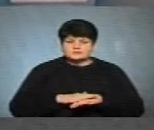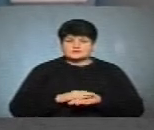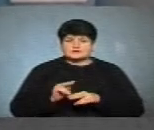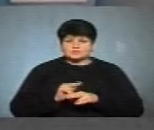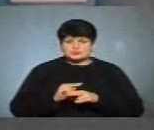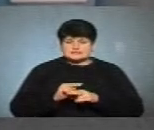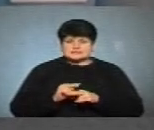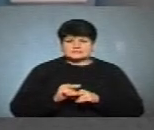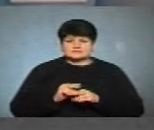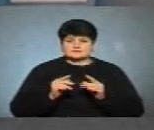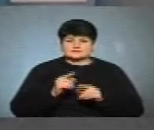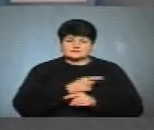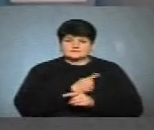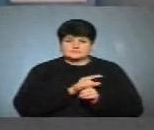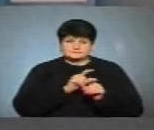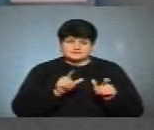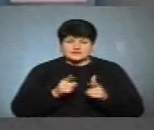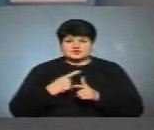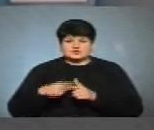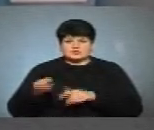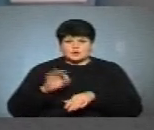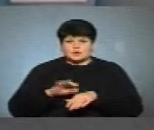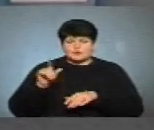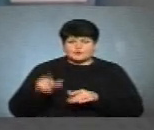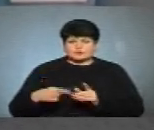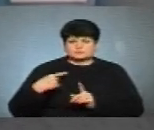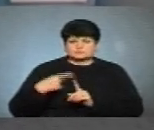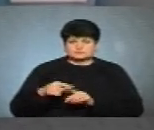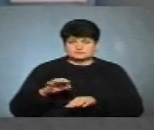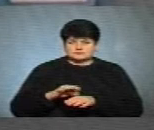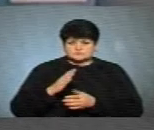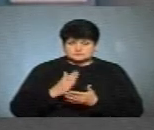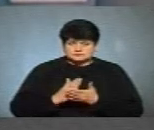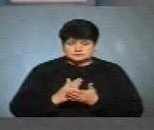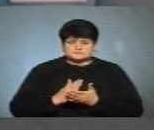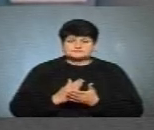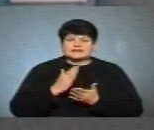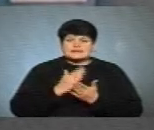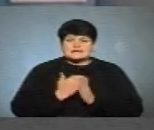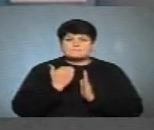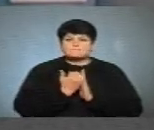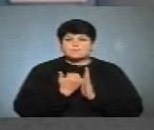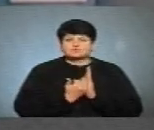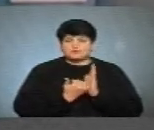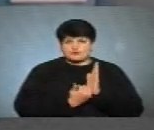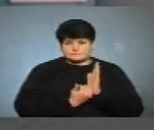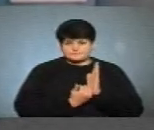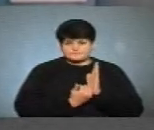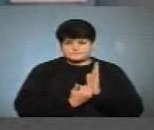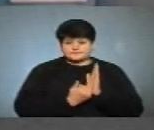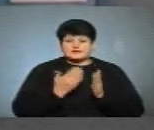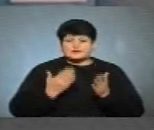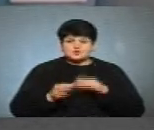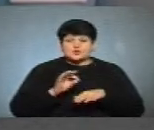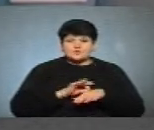лікується, чи хворий вже з супутньою патологією. Є протокол. І тому, якщо